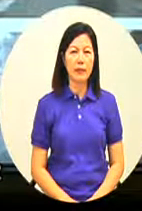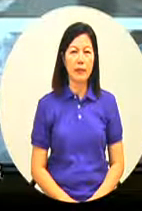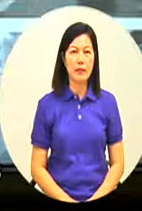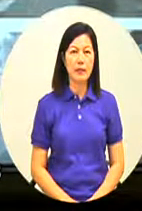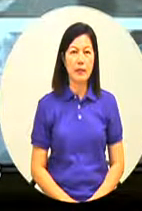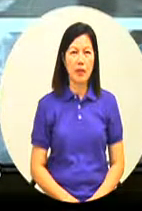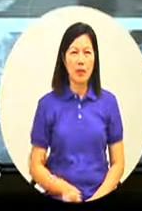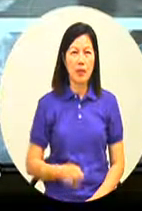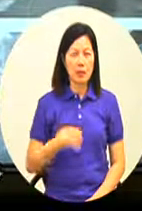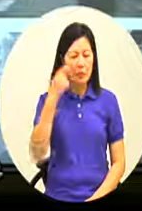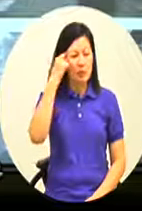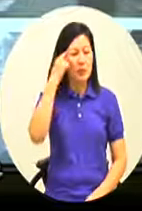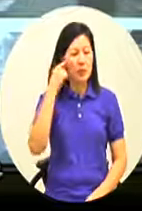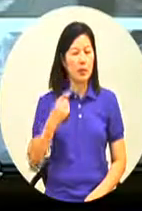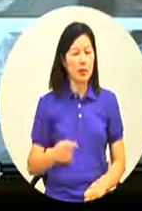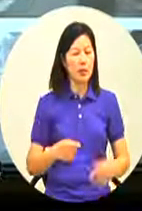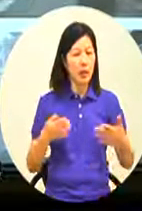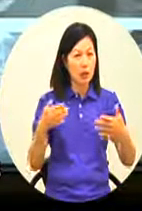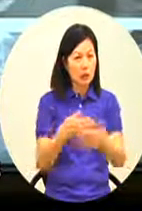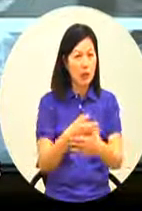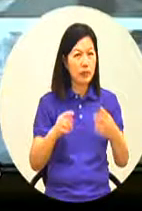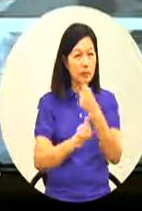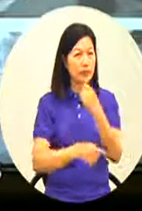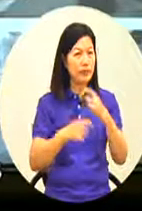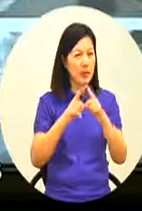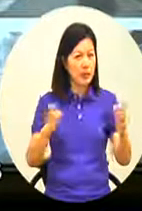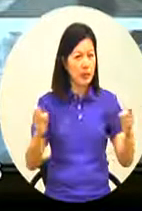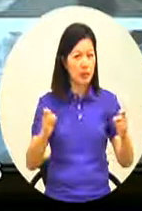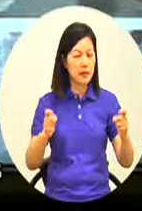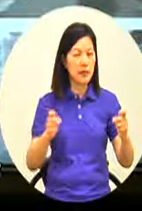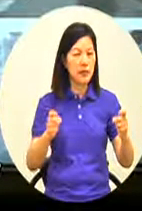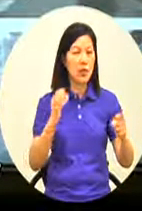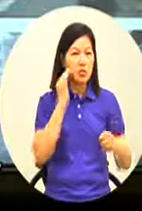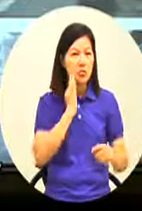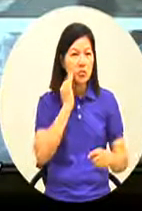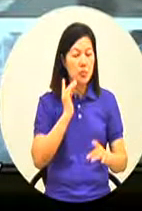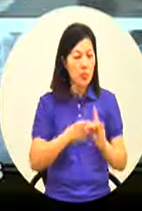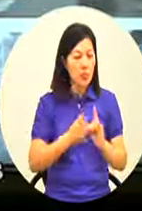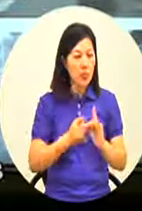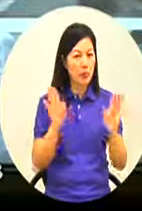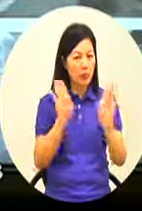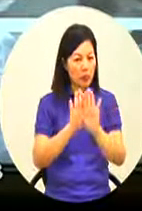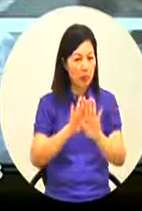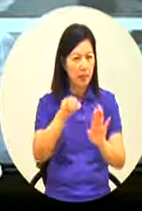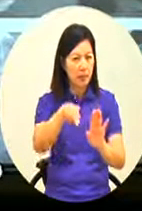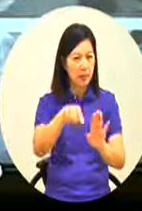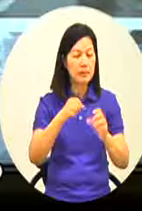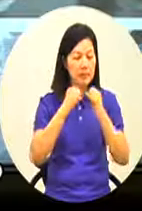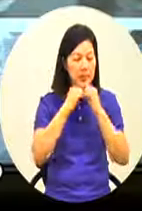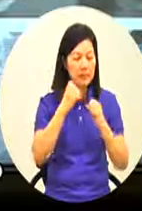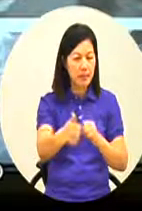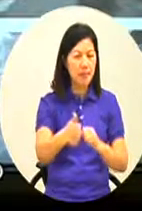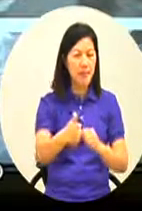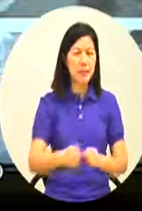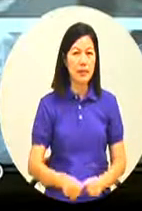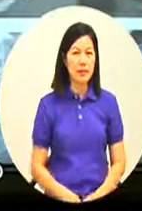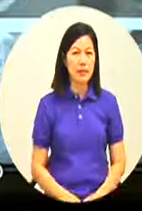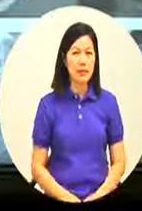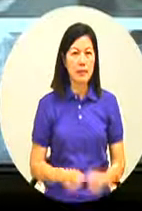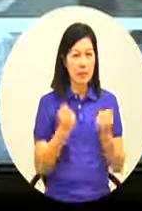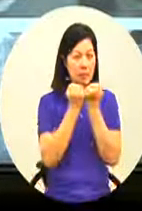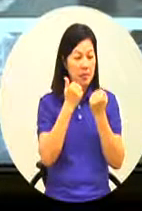通法寺，我认为站在一个佛门之道，他们来讲教理来讲，应